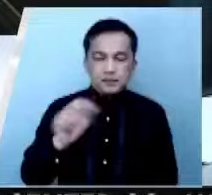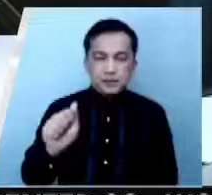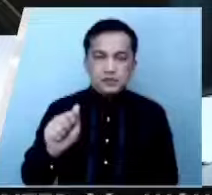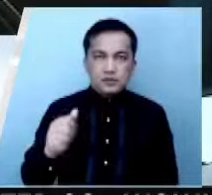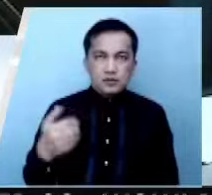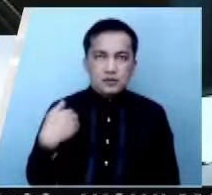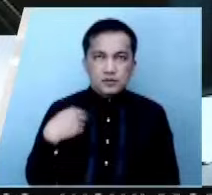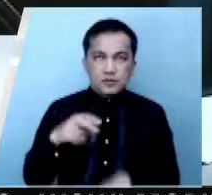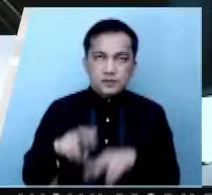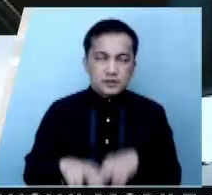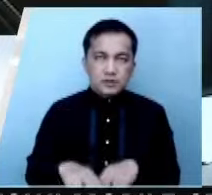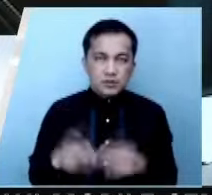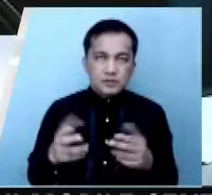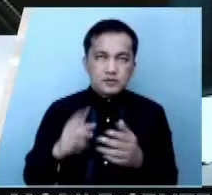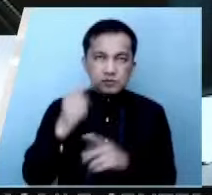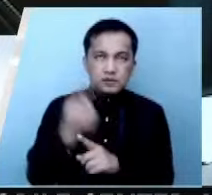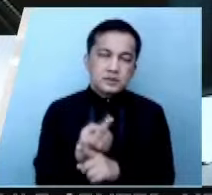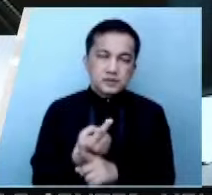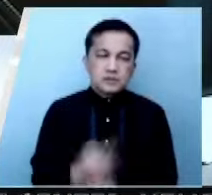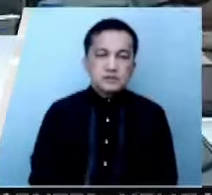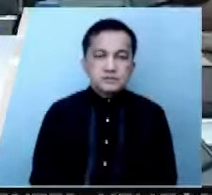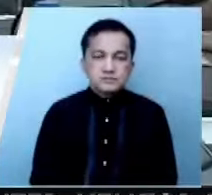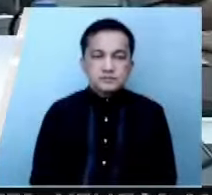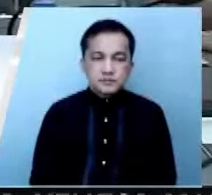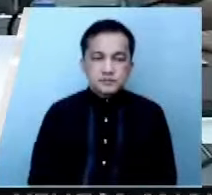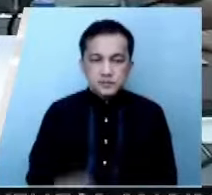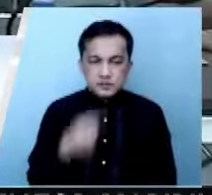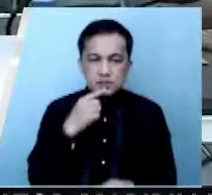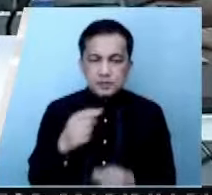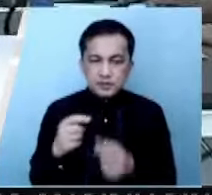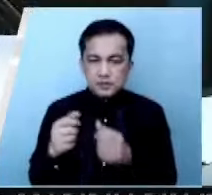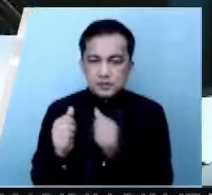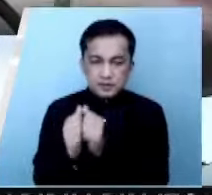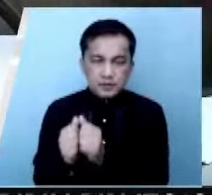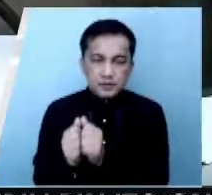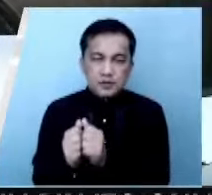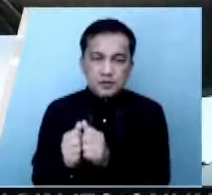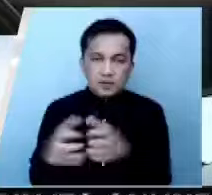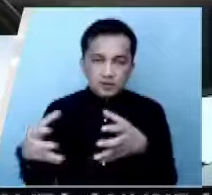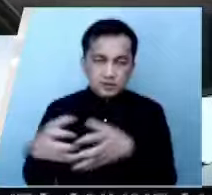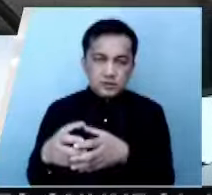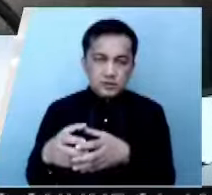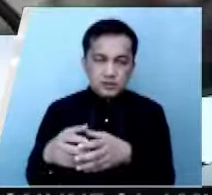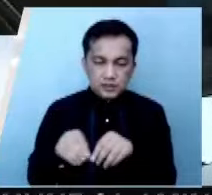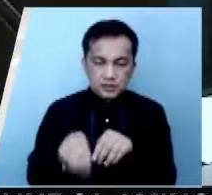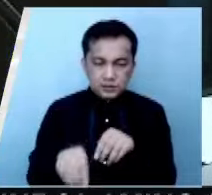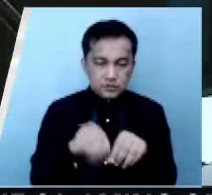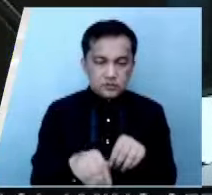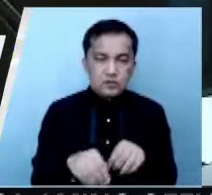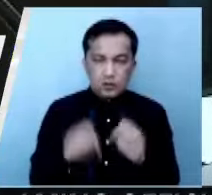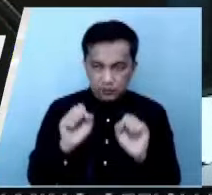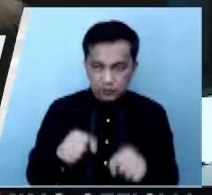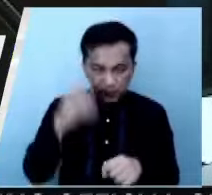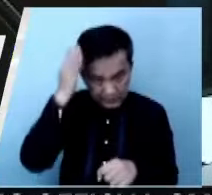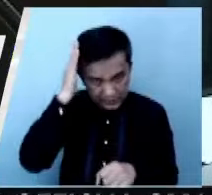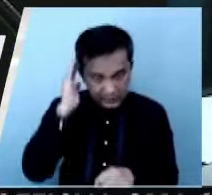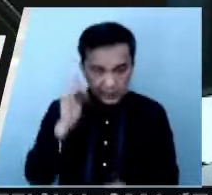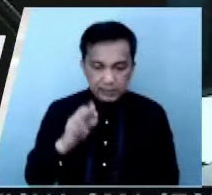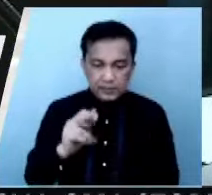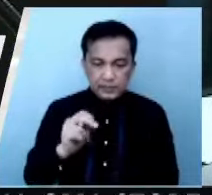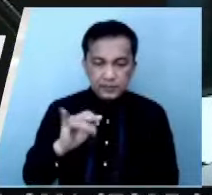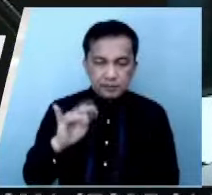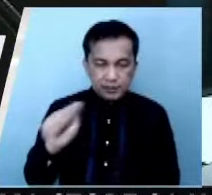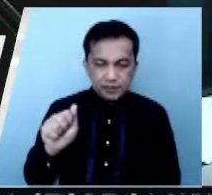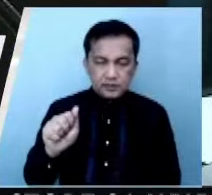2 months. Sabi naman ng ilang sabahan sa agrikultura, kung pwede, ang NFA, bumili na lang dito